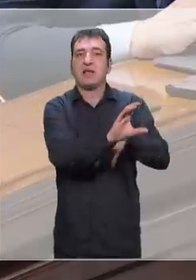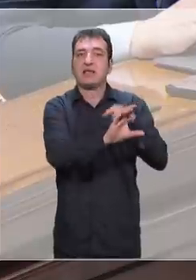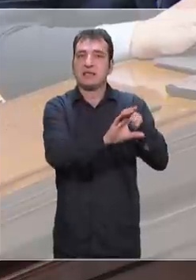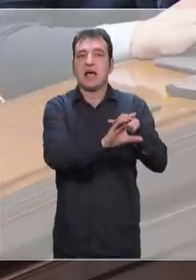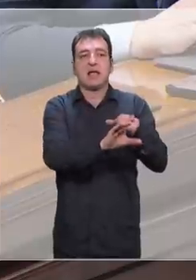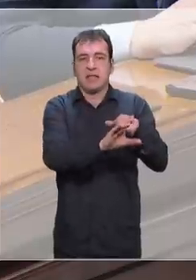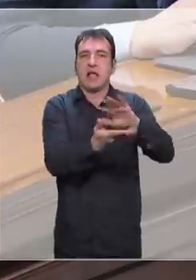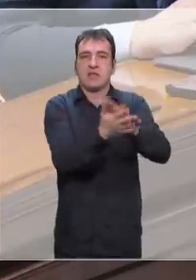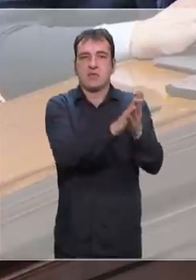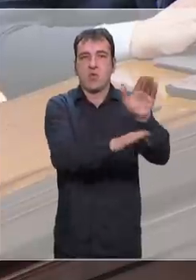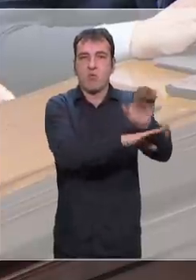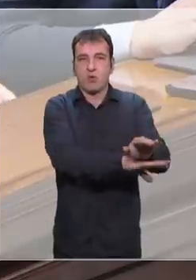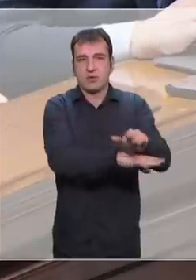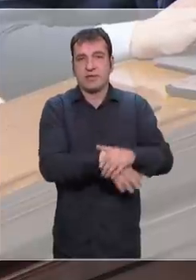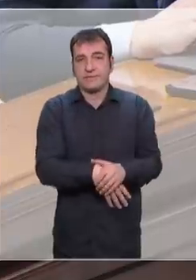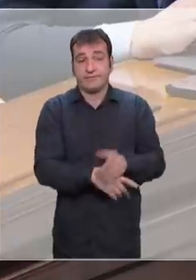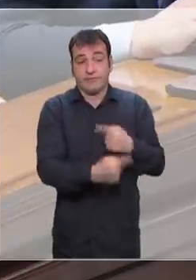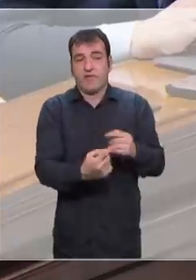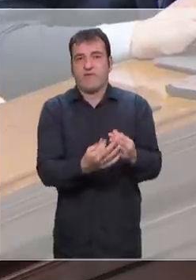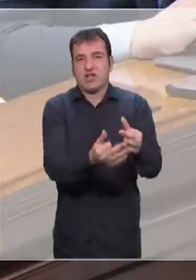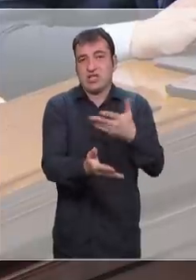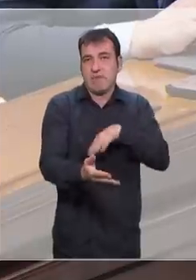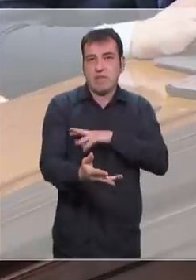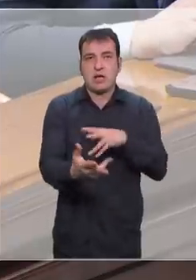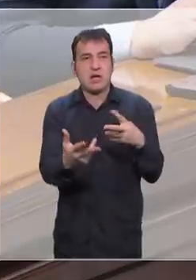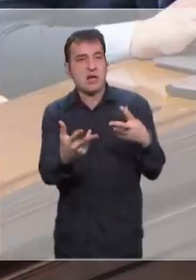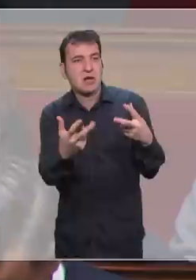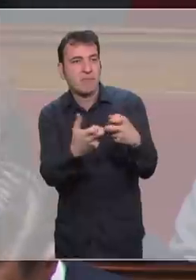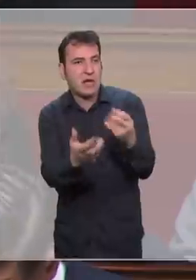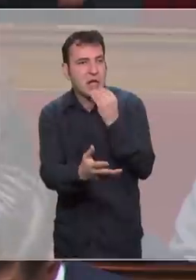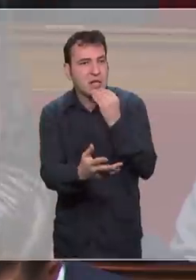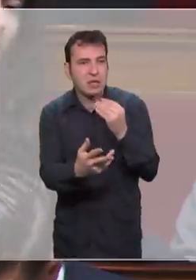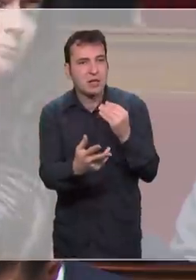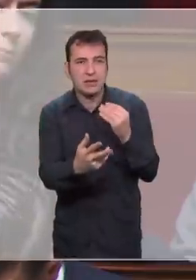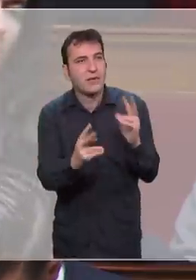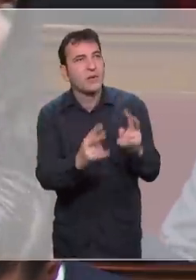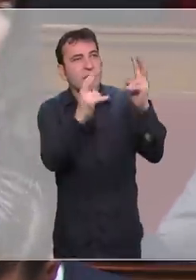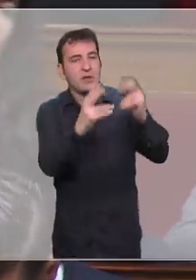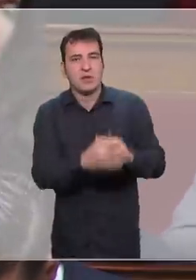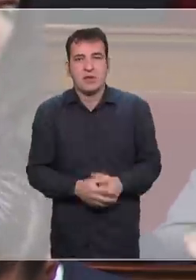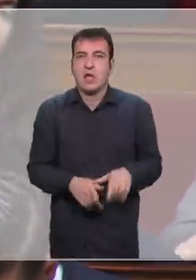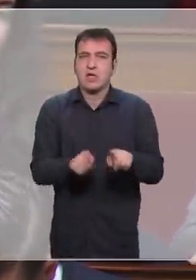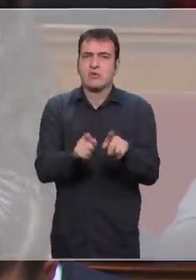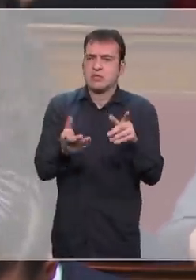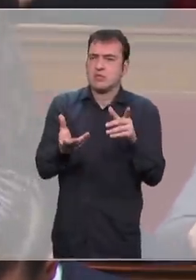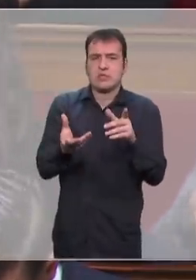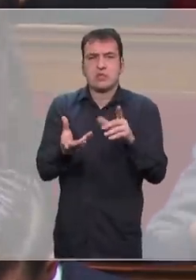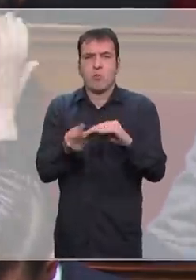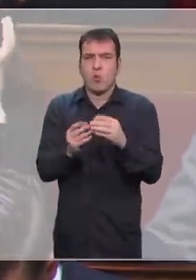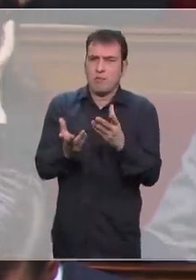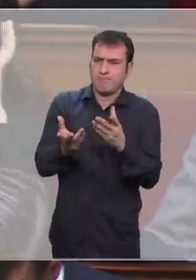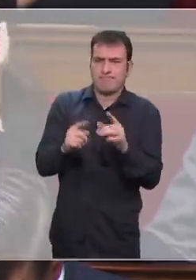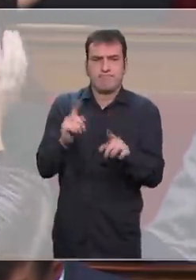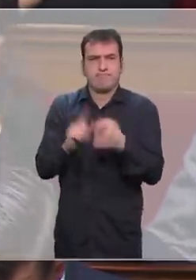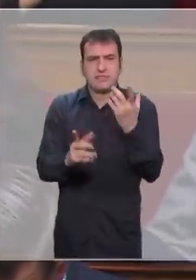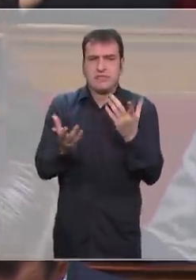les associations fragilisées par la hausse des prix des denrées et de résoudre des difficultés particulières, par exemple liées au